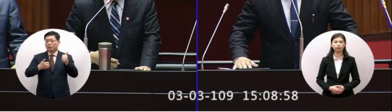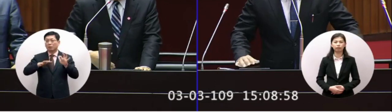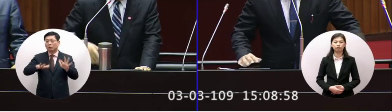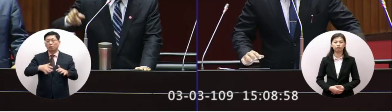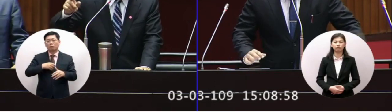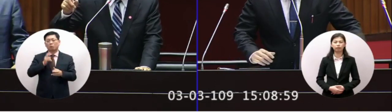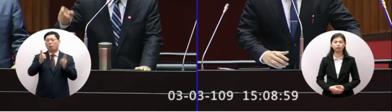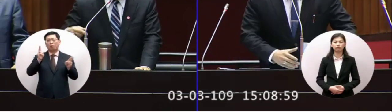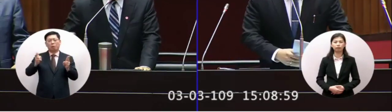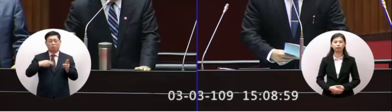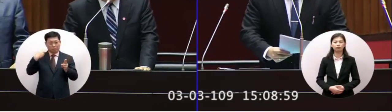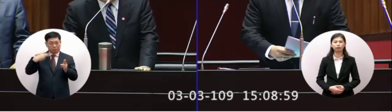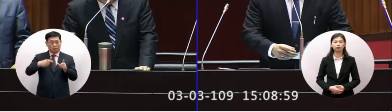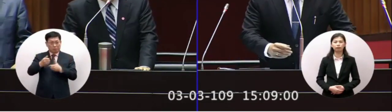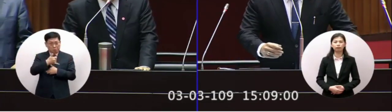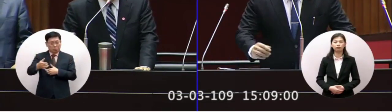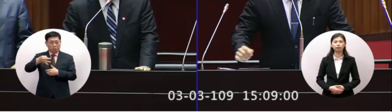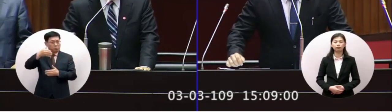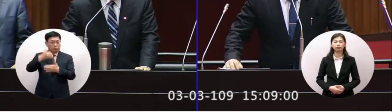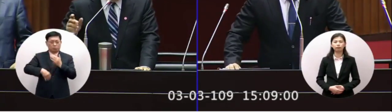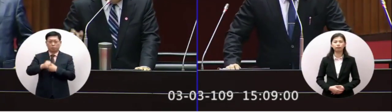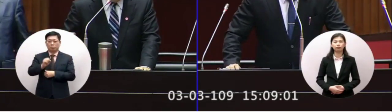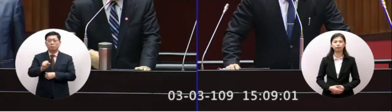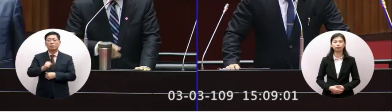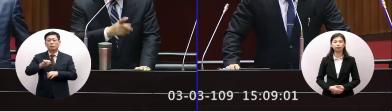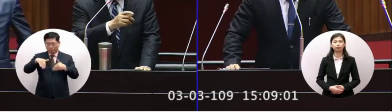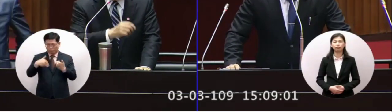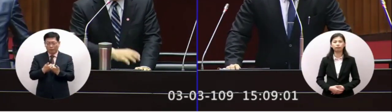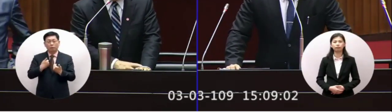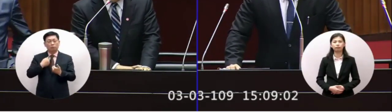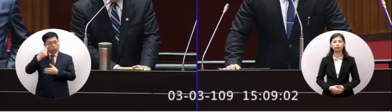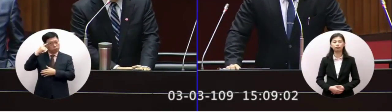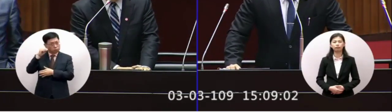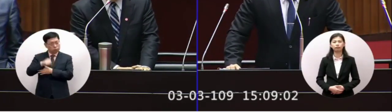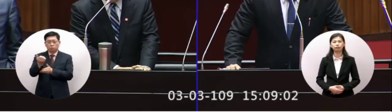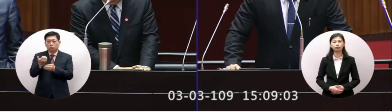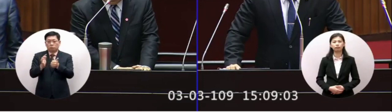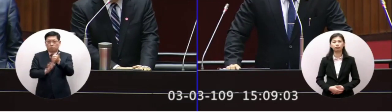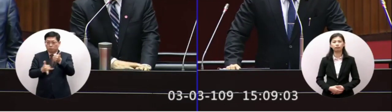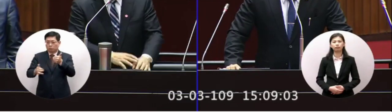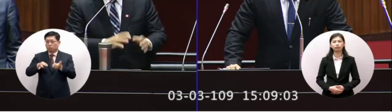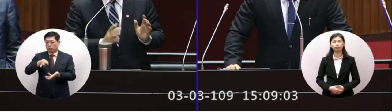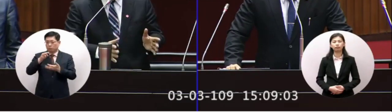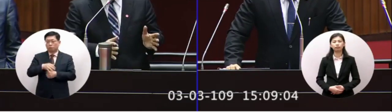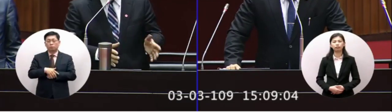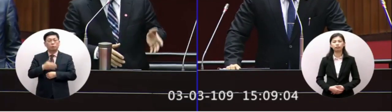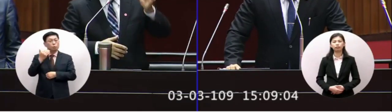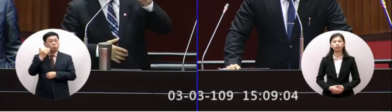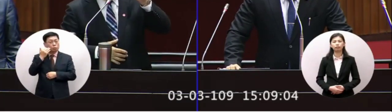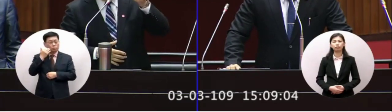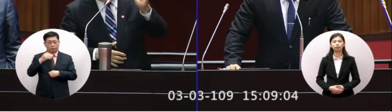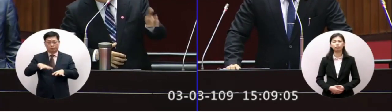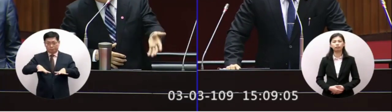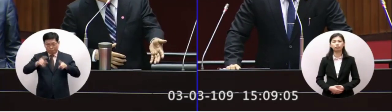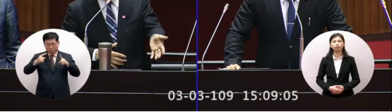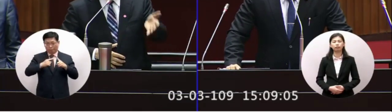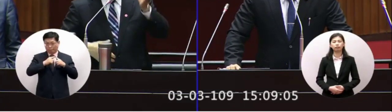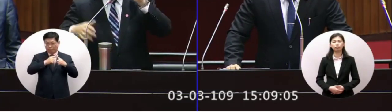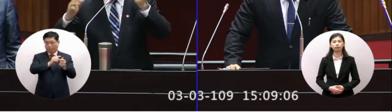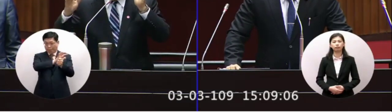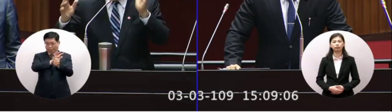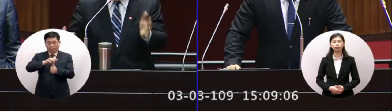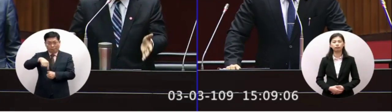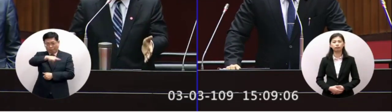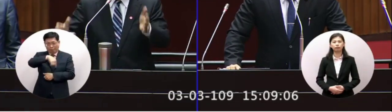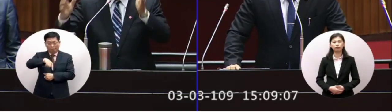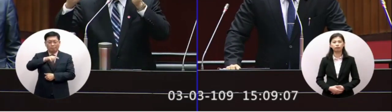会说在这个时候说来给公务员减薪，我反而赞成委员刚才所说，对于在第一线